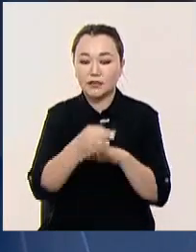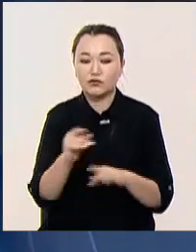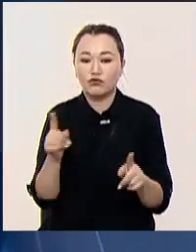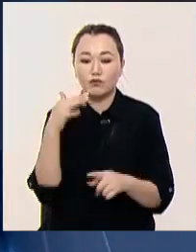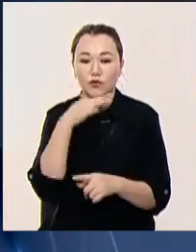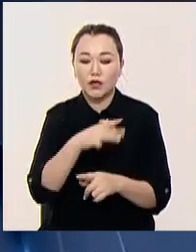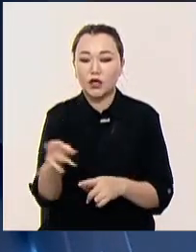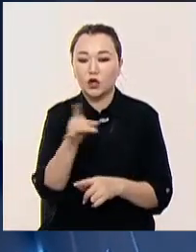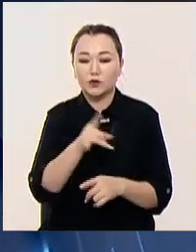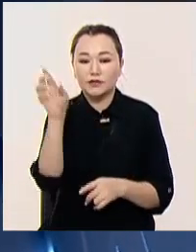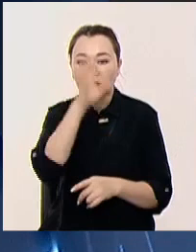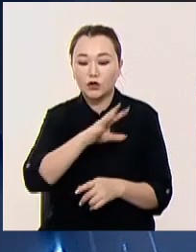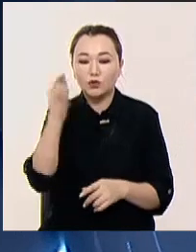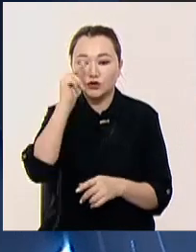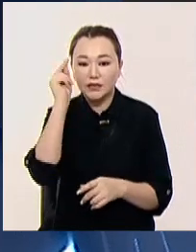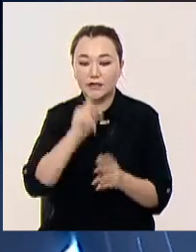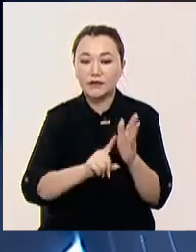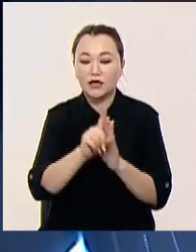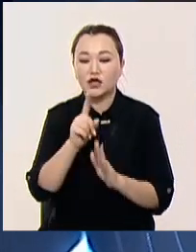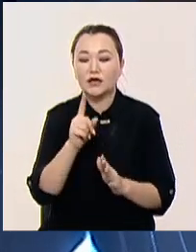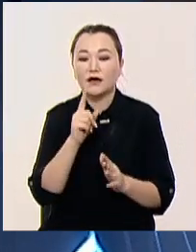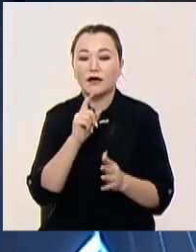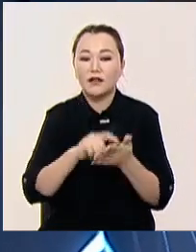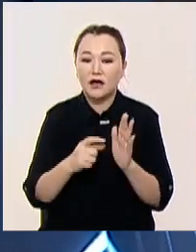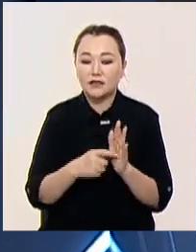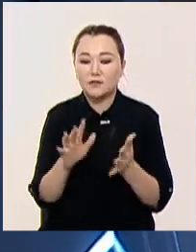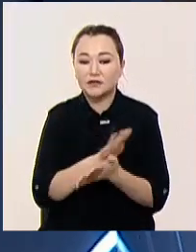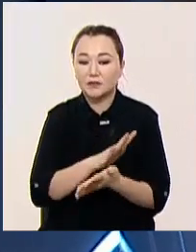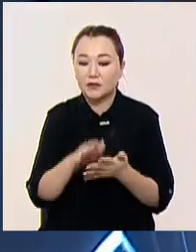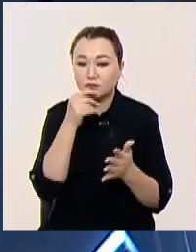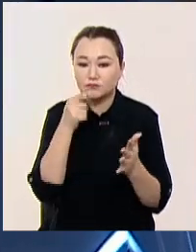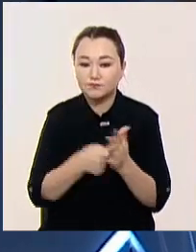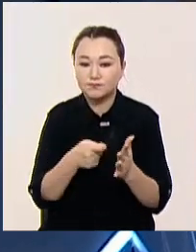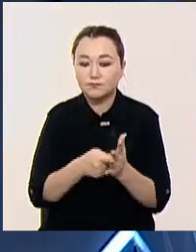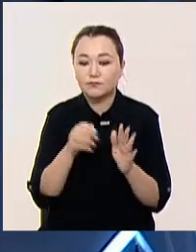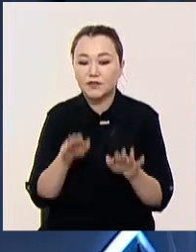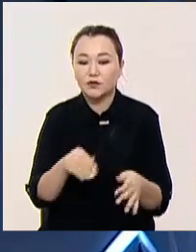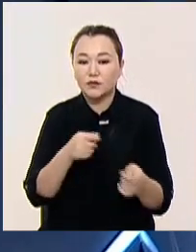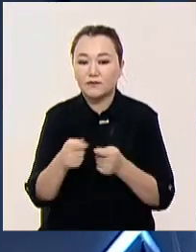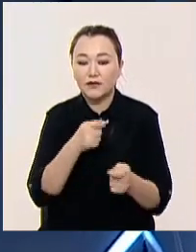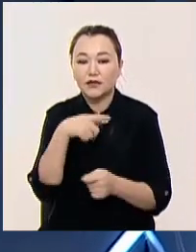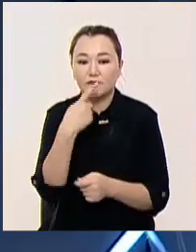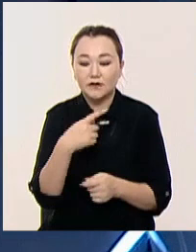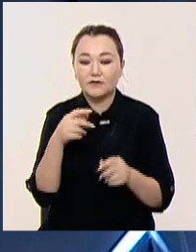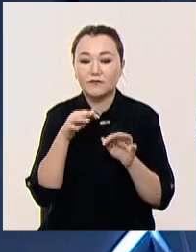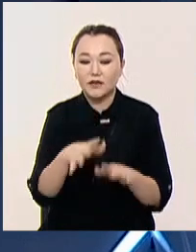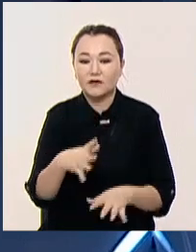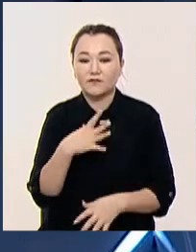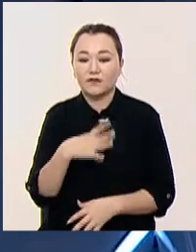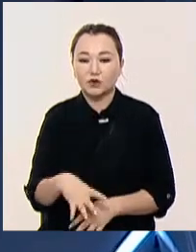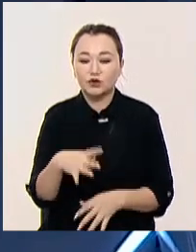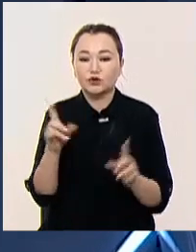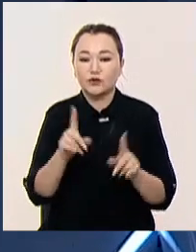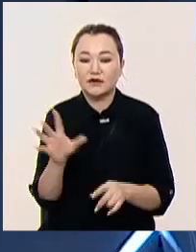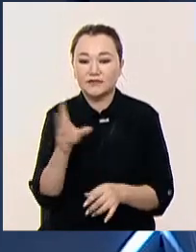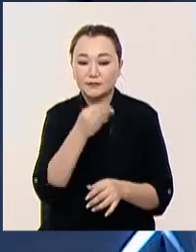во многих регионах страны учащиеся начальных классов питаются бесплатно. В местном управлении говорят, что мера вынужденная, так как